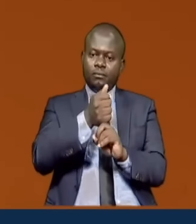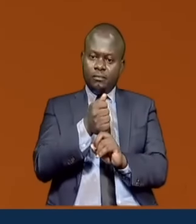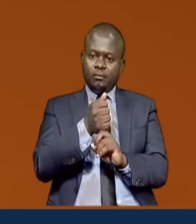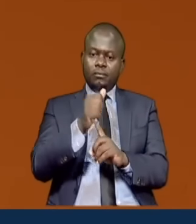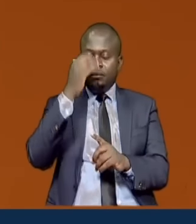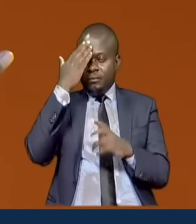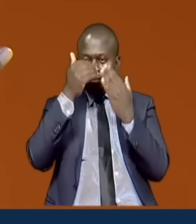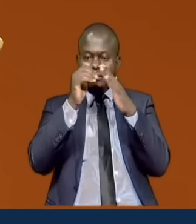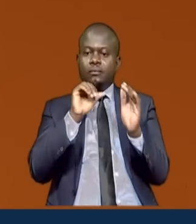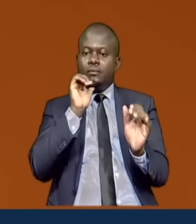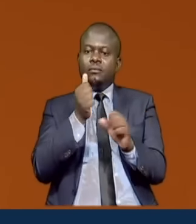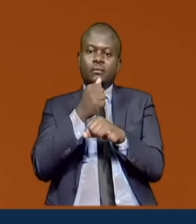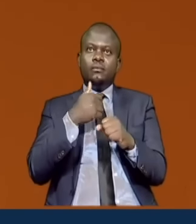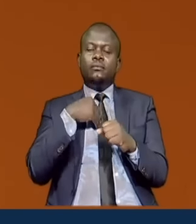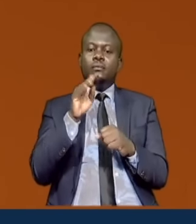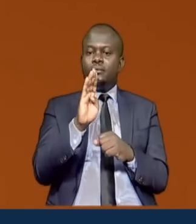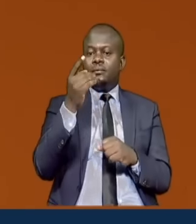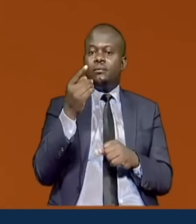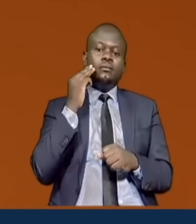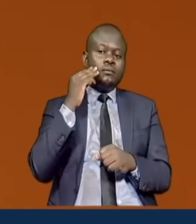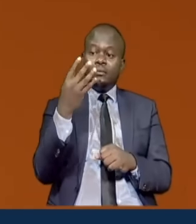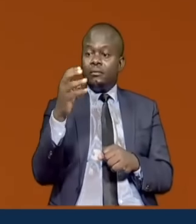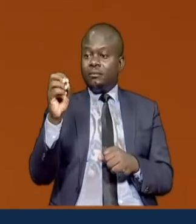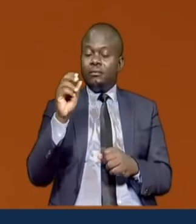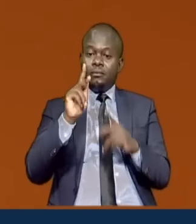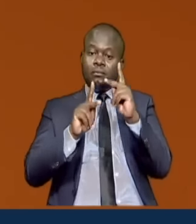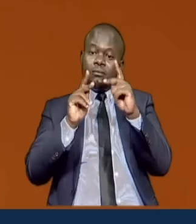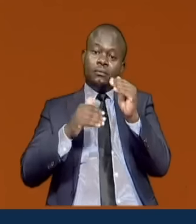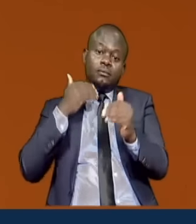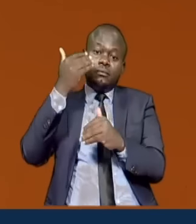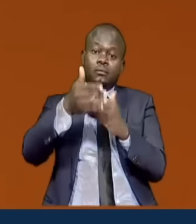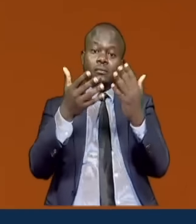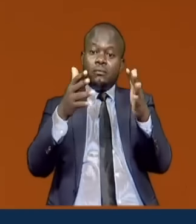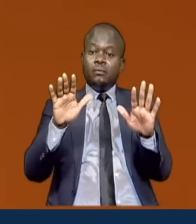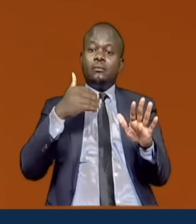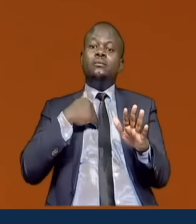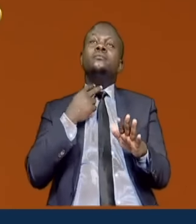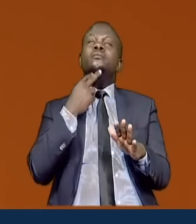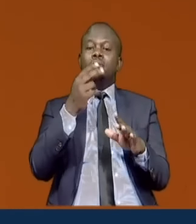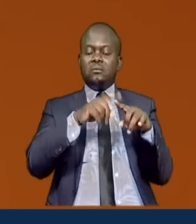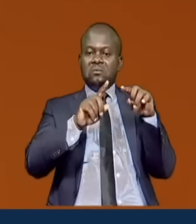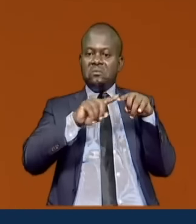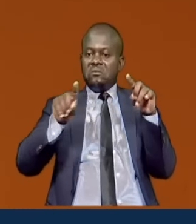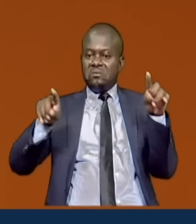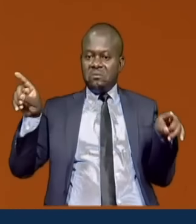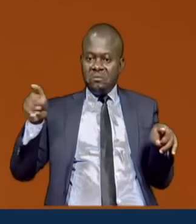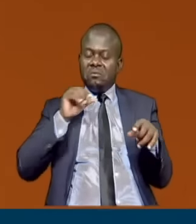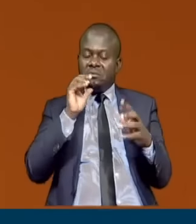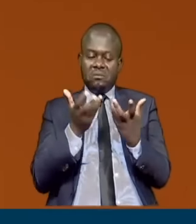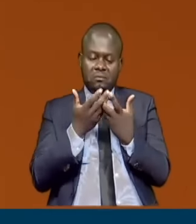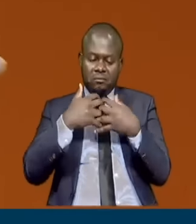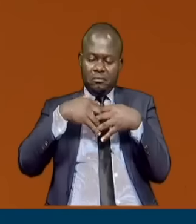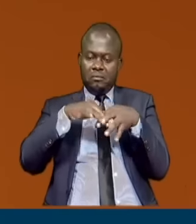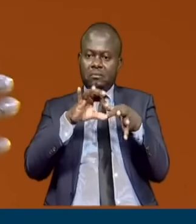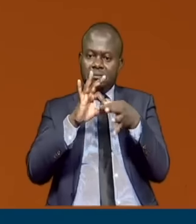kuko ntiwagira miliyari imwe na miliyoni 400 z'abantu ngo nurangiza ugira amajwi atatanye kandi atunze ubumwe